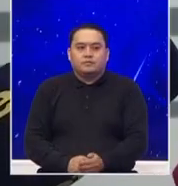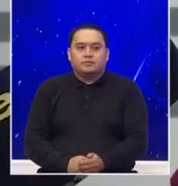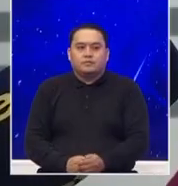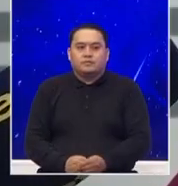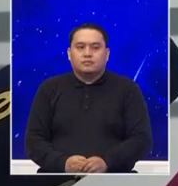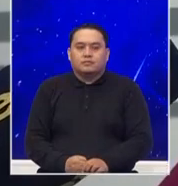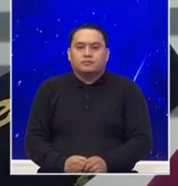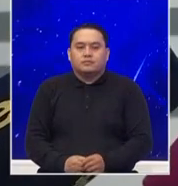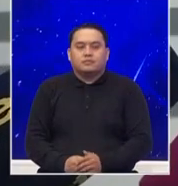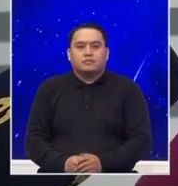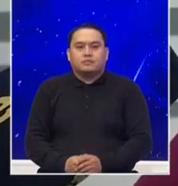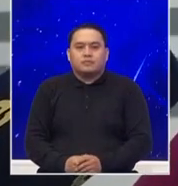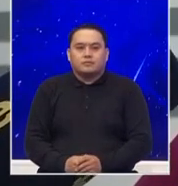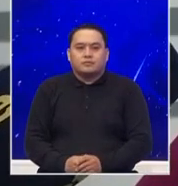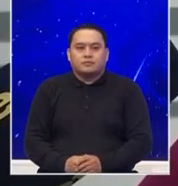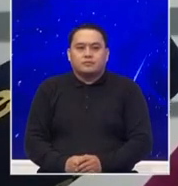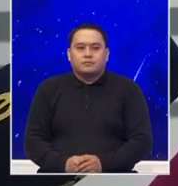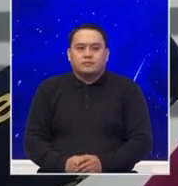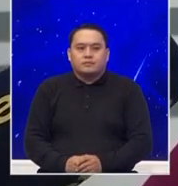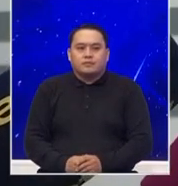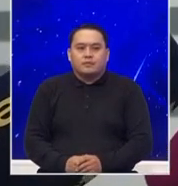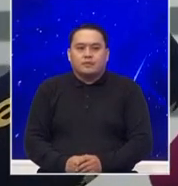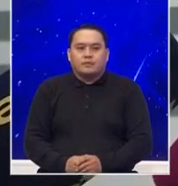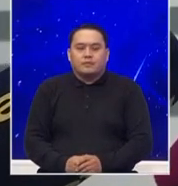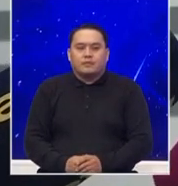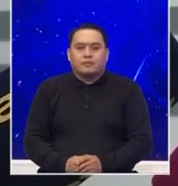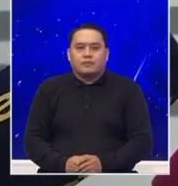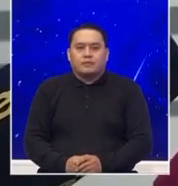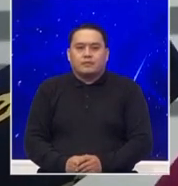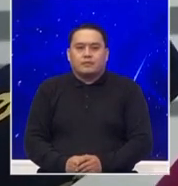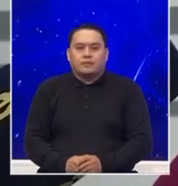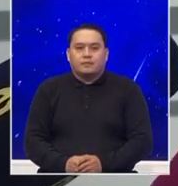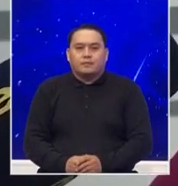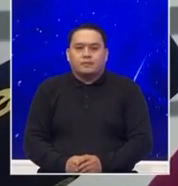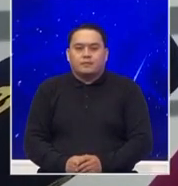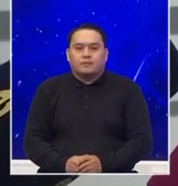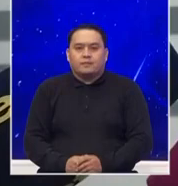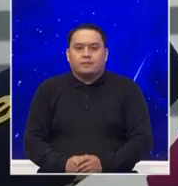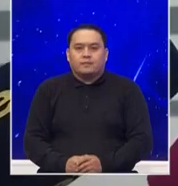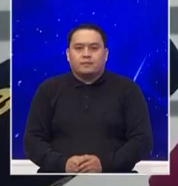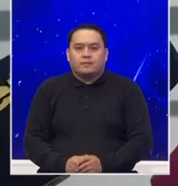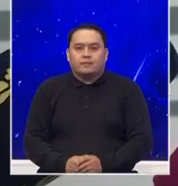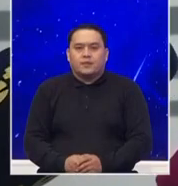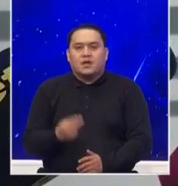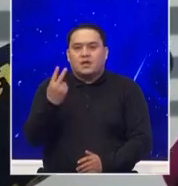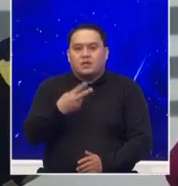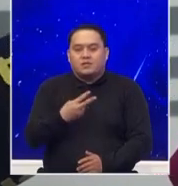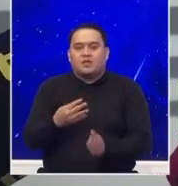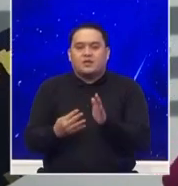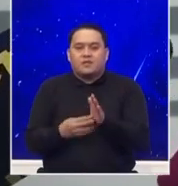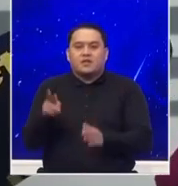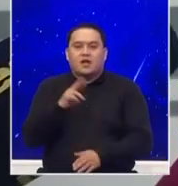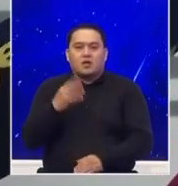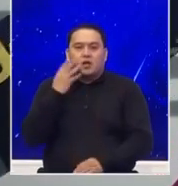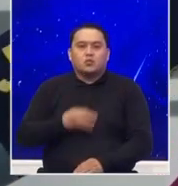Қазір 29-шы қаңтарда біз аналогтық желіні Алматы облысында және солтүстік Қазақстан облысында. С 29 января на